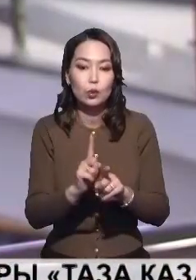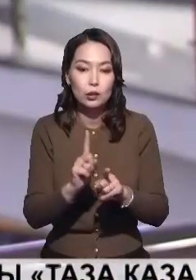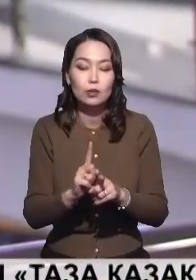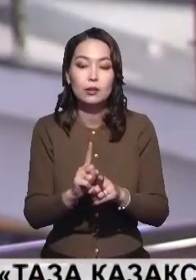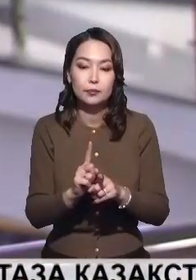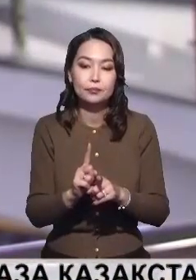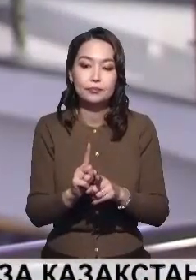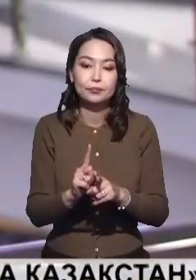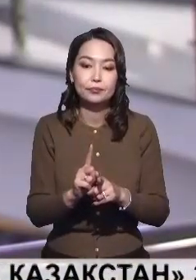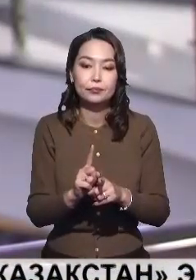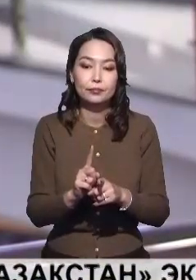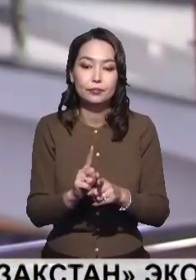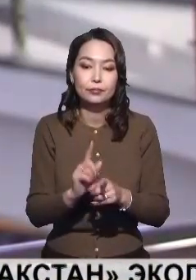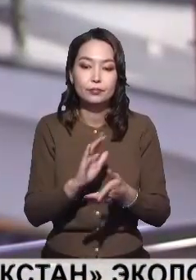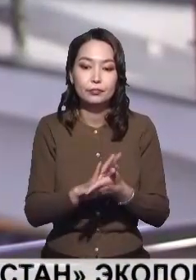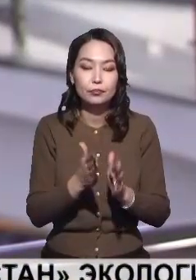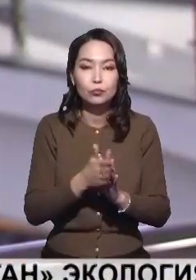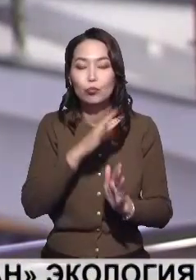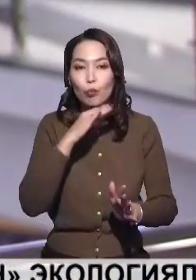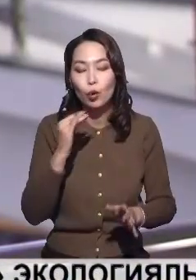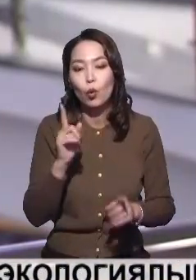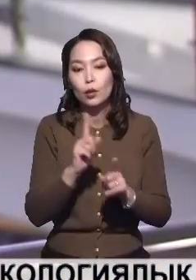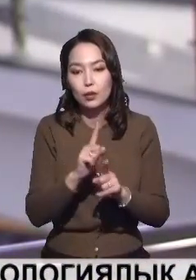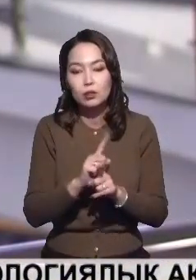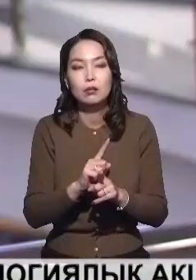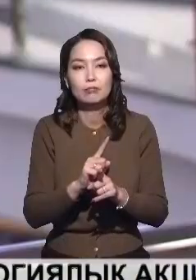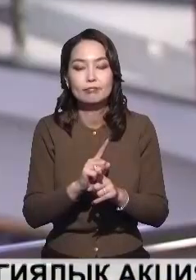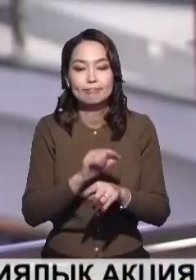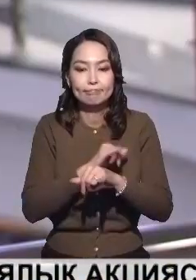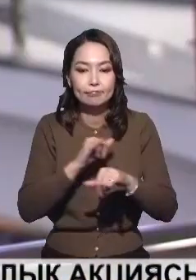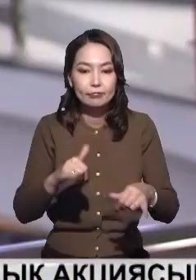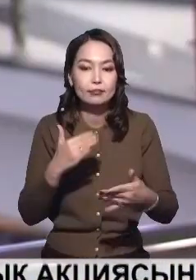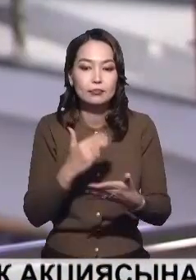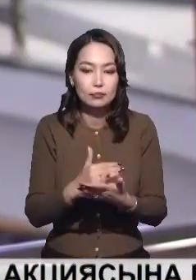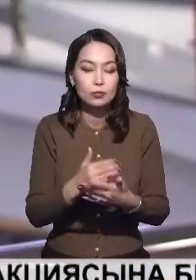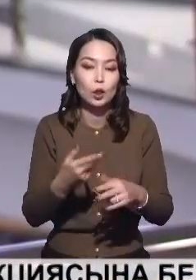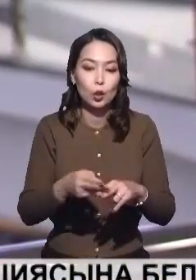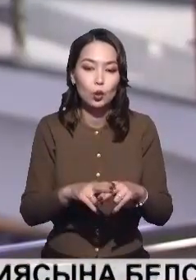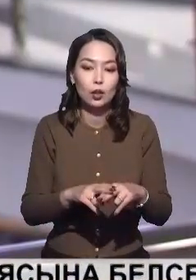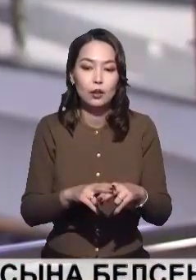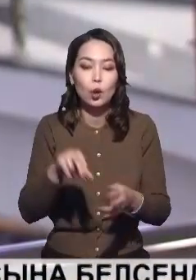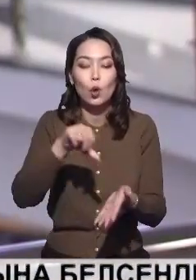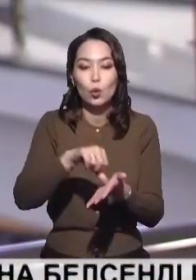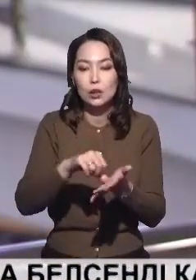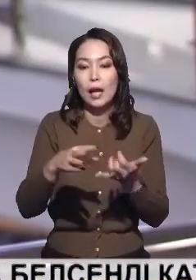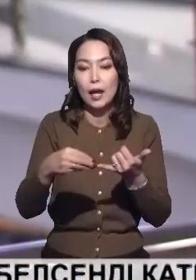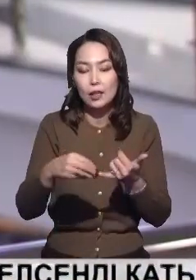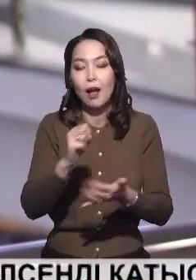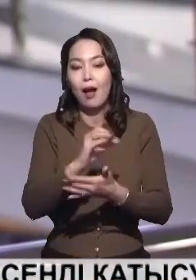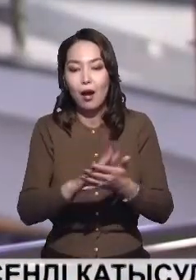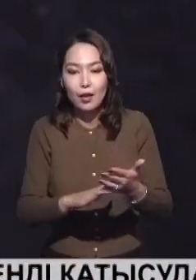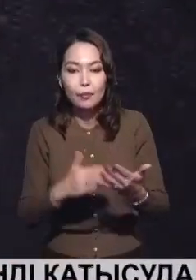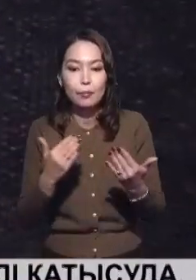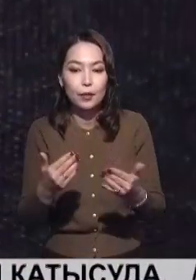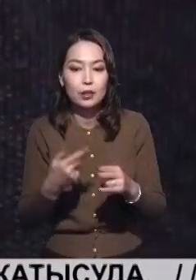градообразующий ауылға көмек жасайтын сондай ірі шаруашылар оларға жер учаскелерін ары қарай